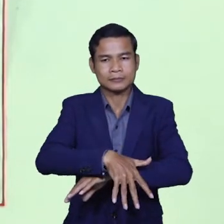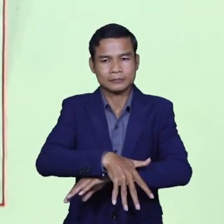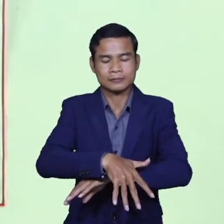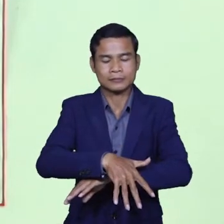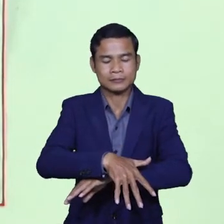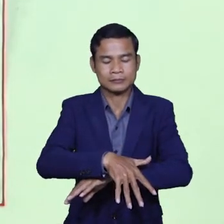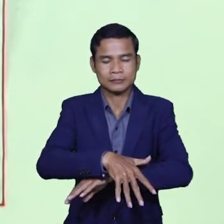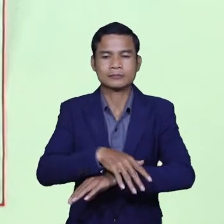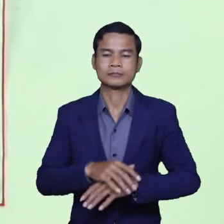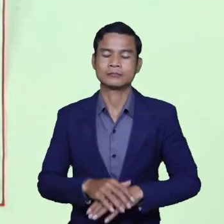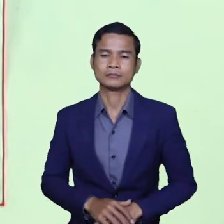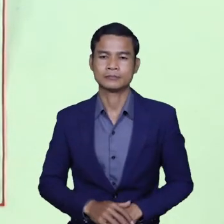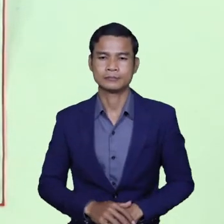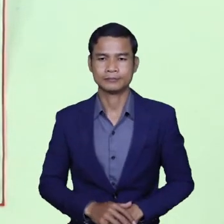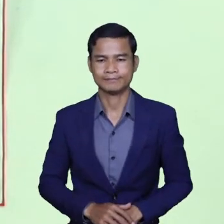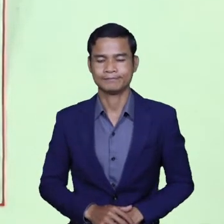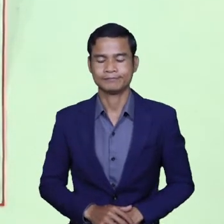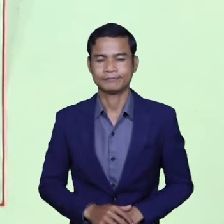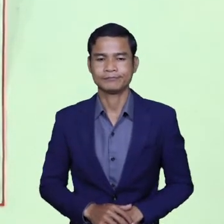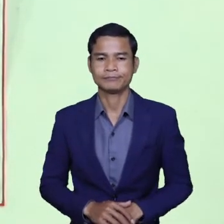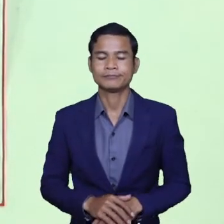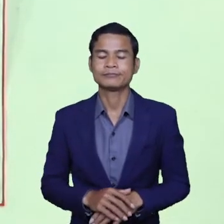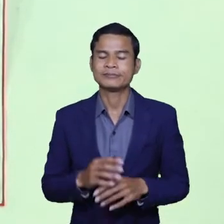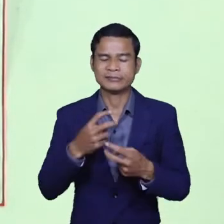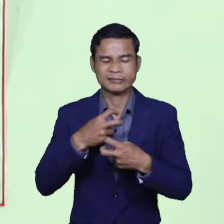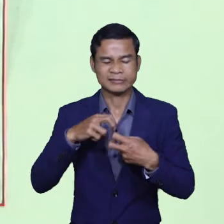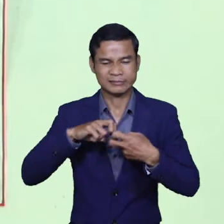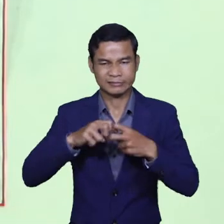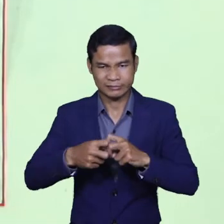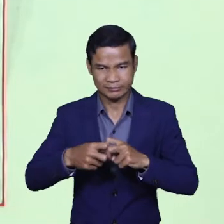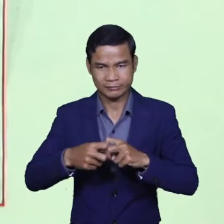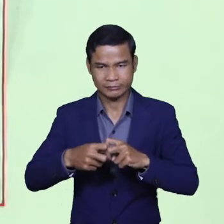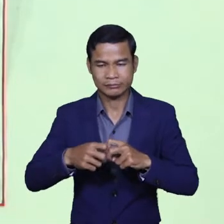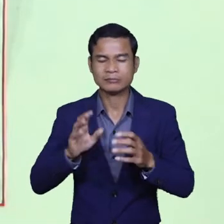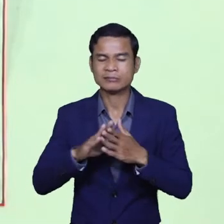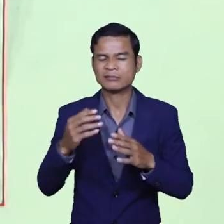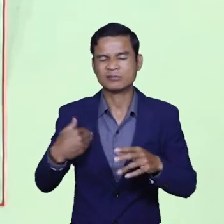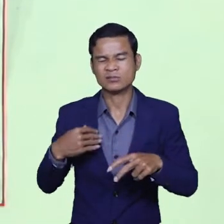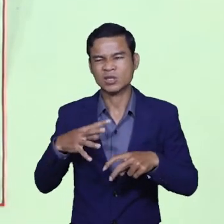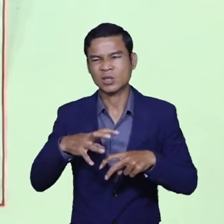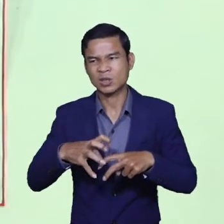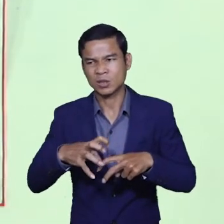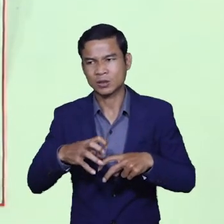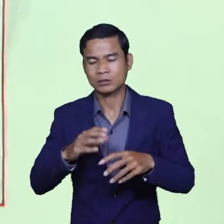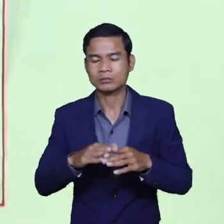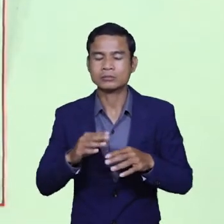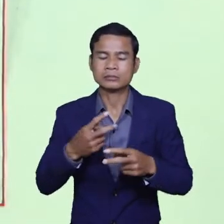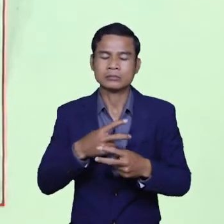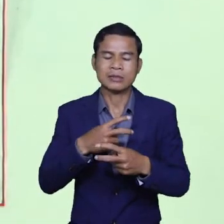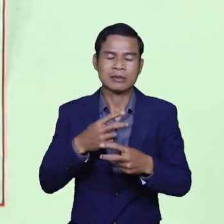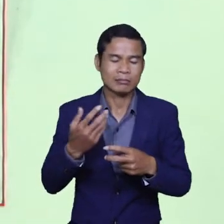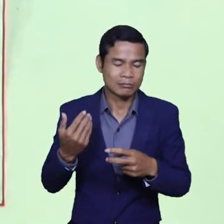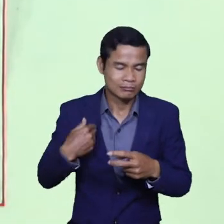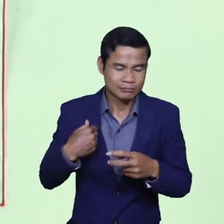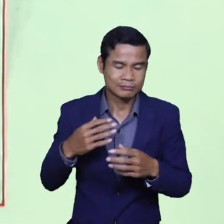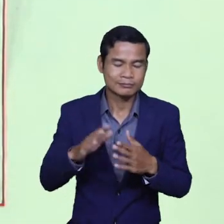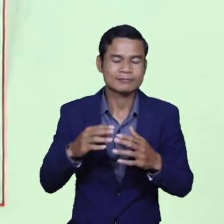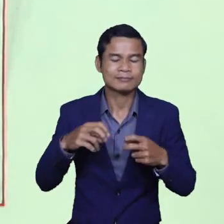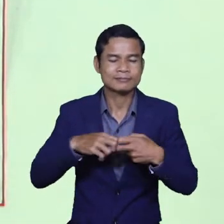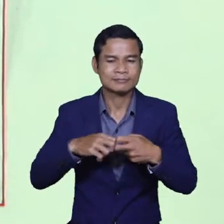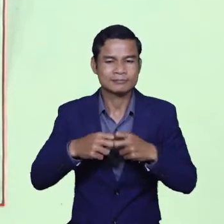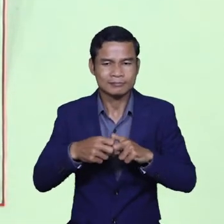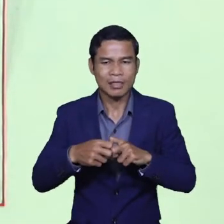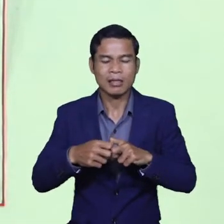ឲ្យមានឈាមហូរការក្រិចគឺការឈឺនៅសន្លាក់ណាដែលបណ្ដាលម